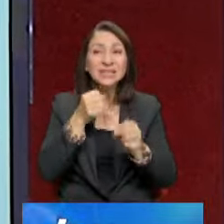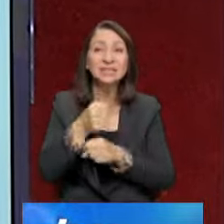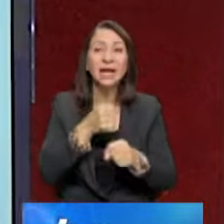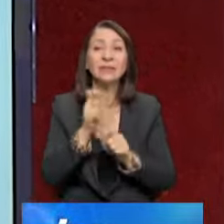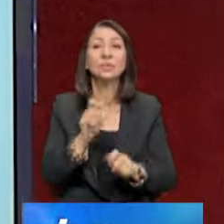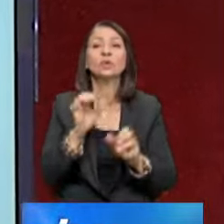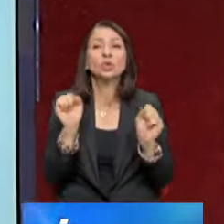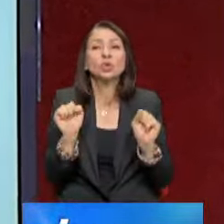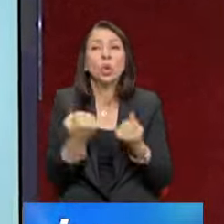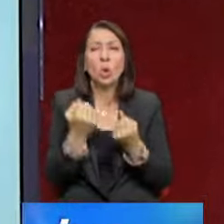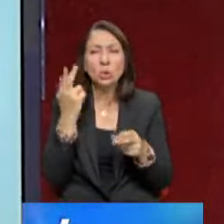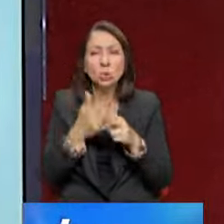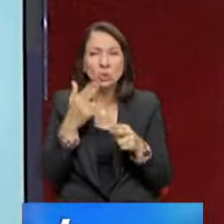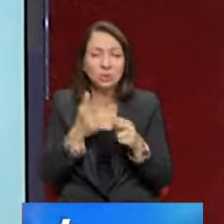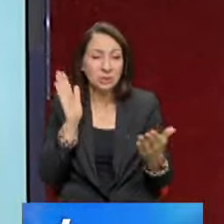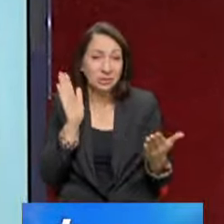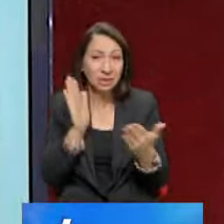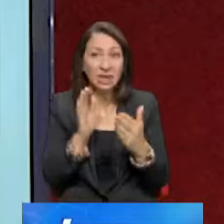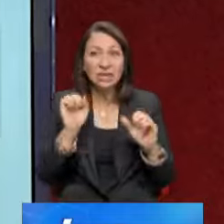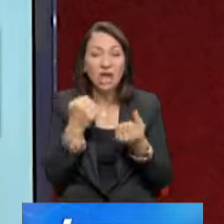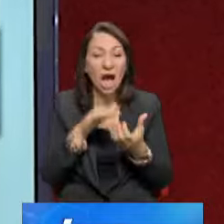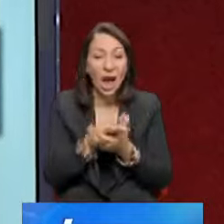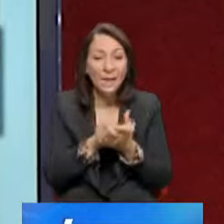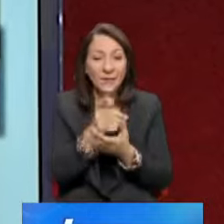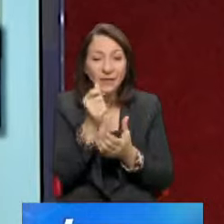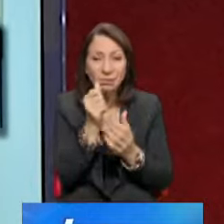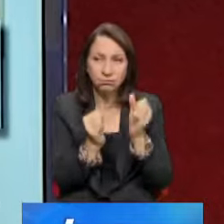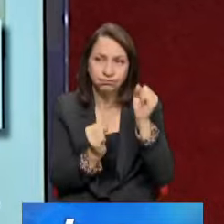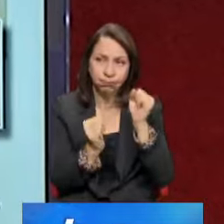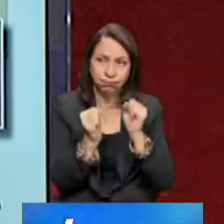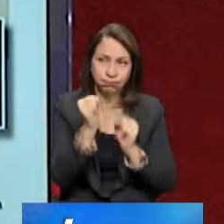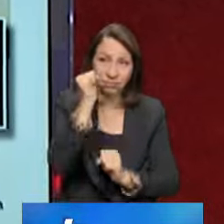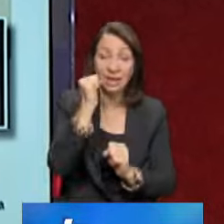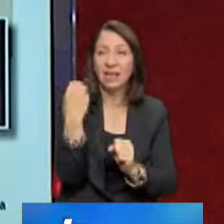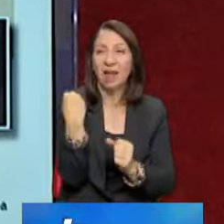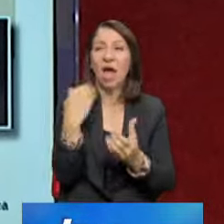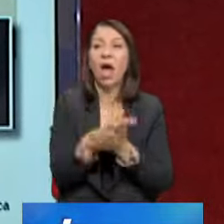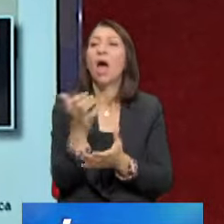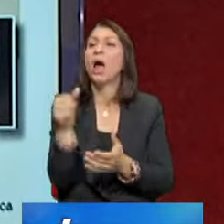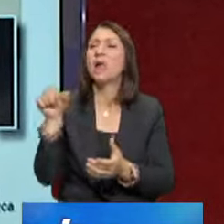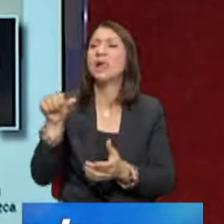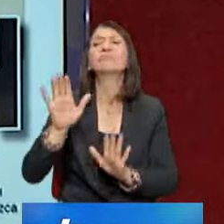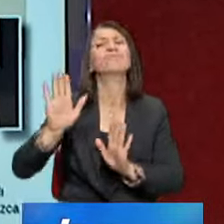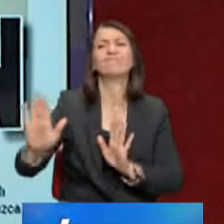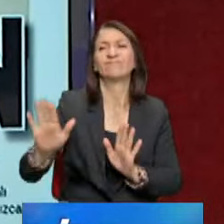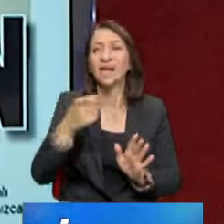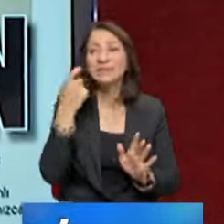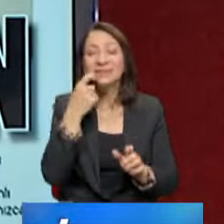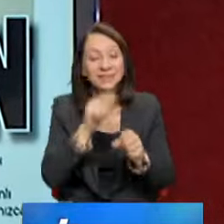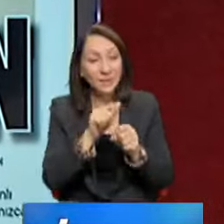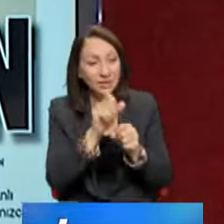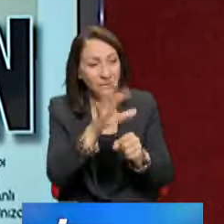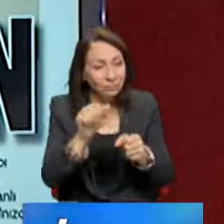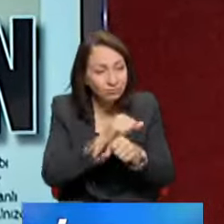etmeyin. Soğuk kış günlerine hızla ilerlerken kışlık ayakkabıların fiyatı almış başını gidiyor. Yeni ayakkabı alamayan vatandaşlar eskilerini